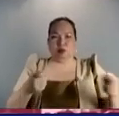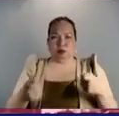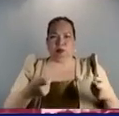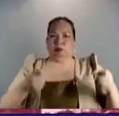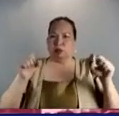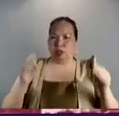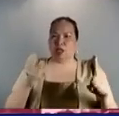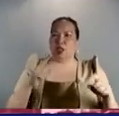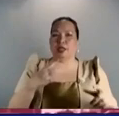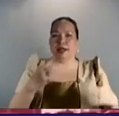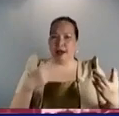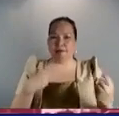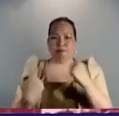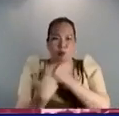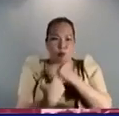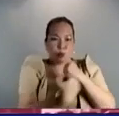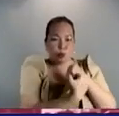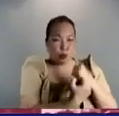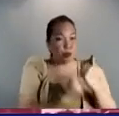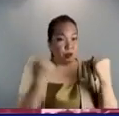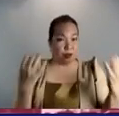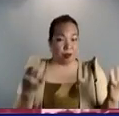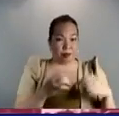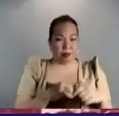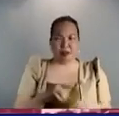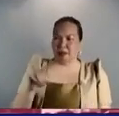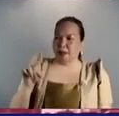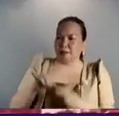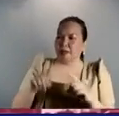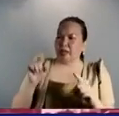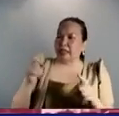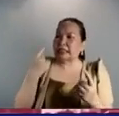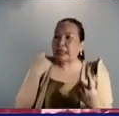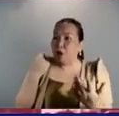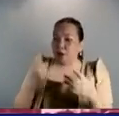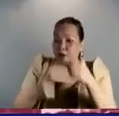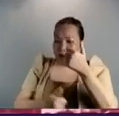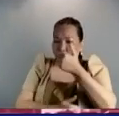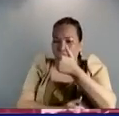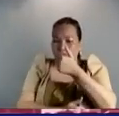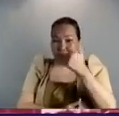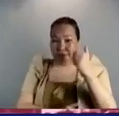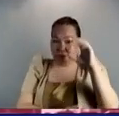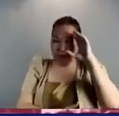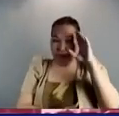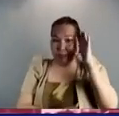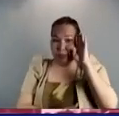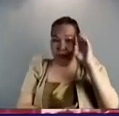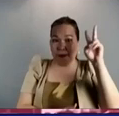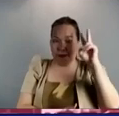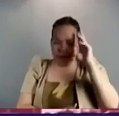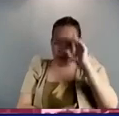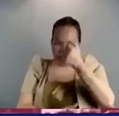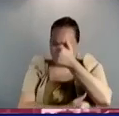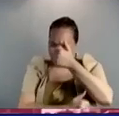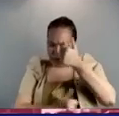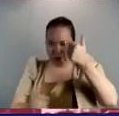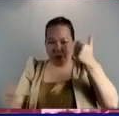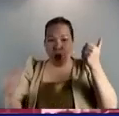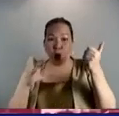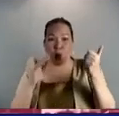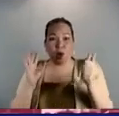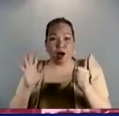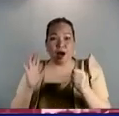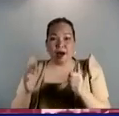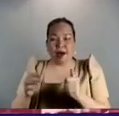Oo. Pero Dr. Dennis, with the present mix ng mga cabinet people ngayon, na-appoint niya, di ba? May mga